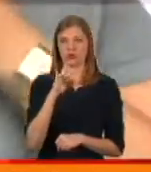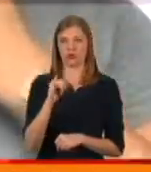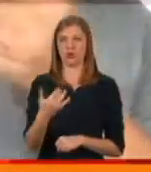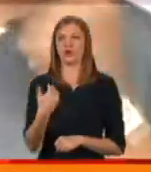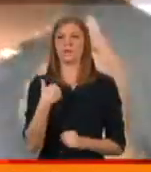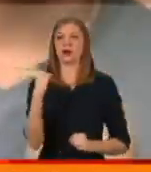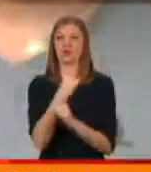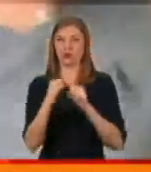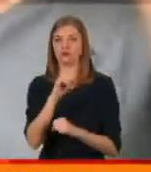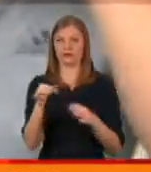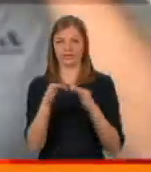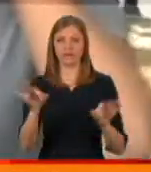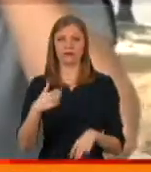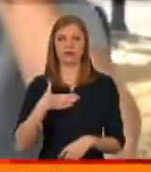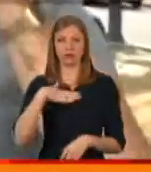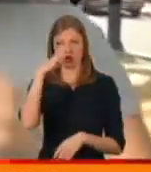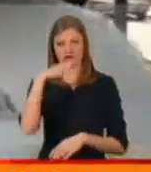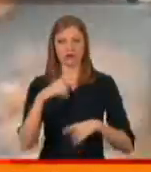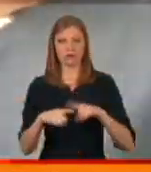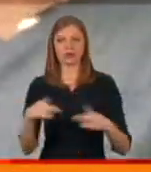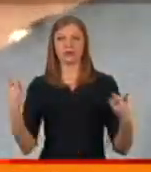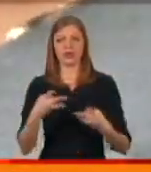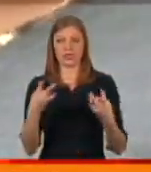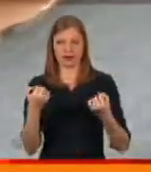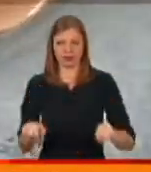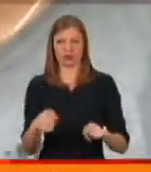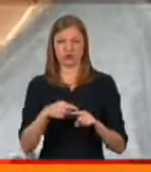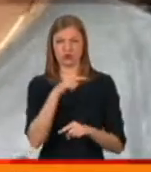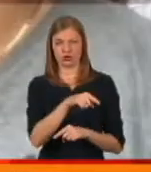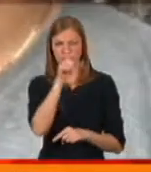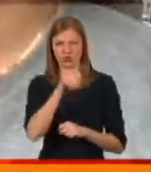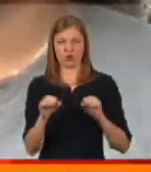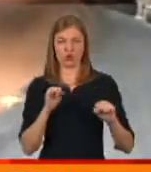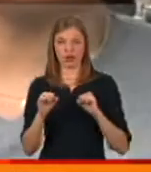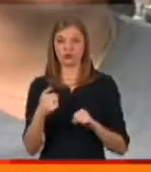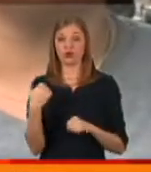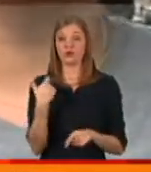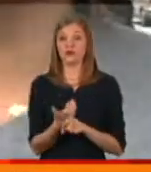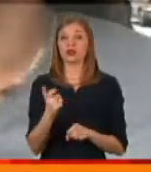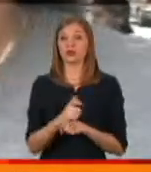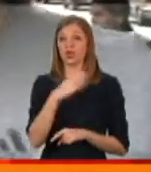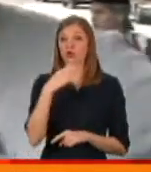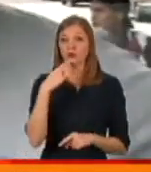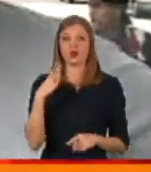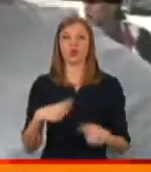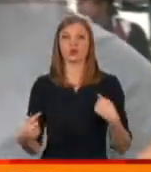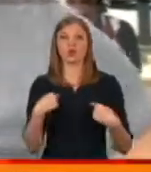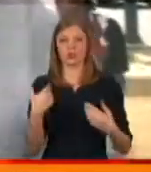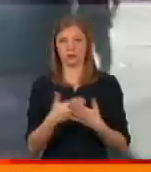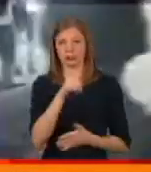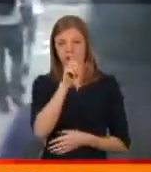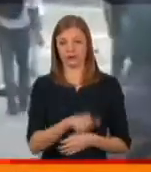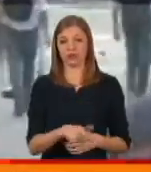Ми боремося за свободу нашої батьківщини. Треба позбутися цього кривавого Мадуро. Ми надто багато натерпілися від